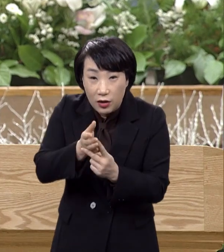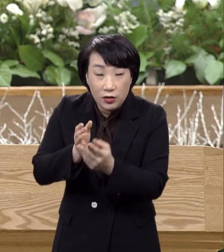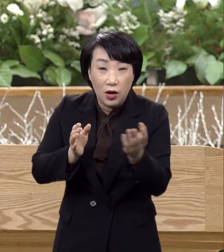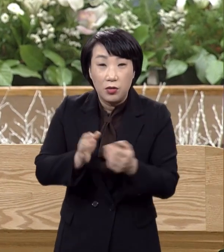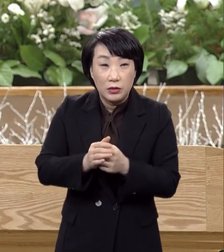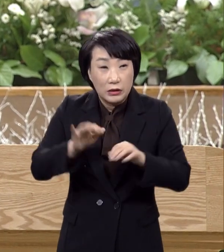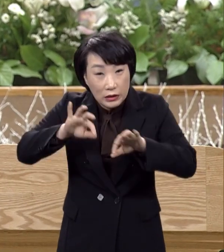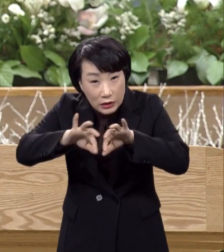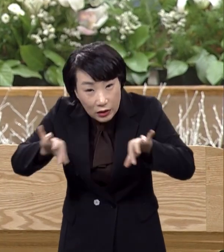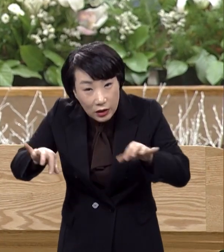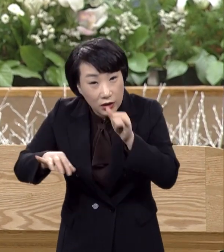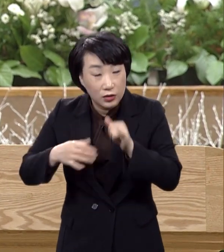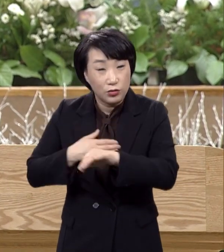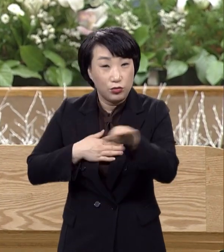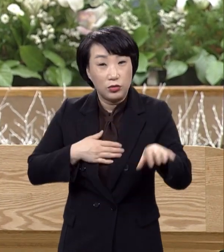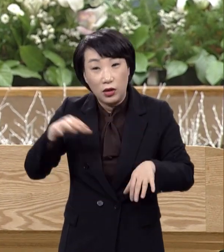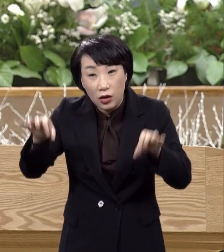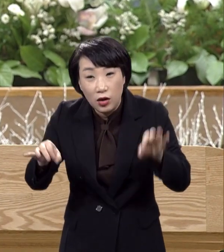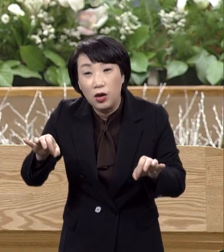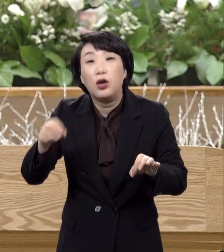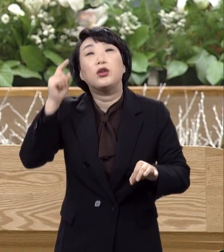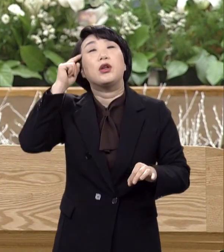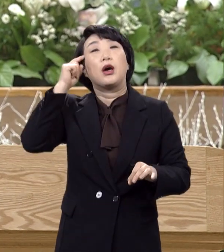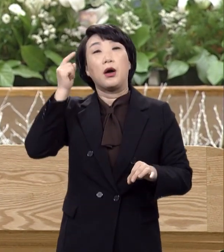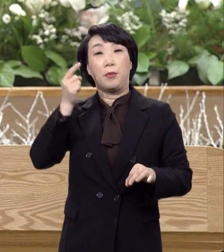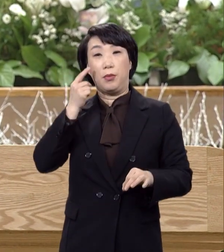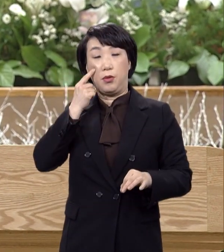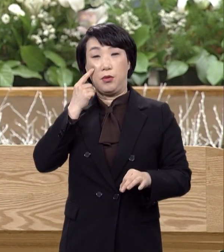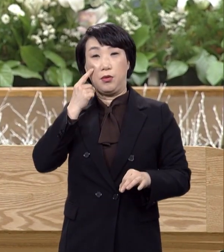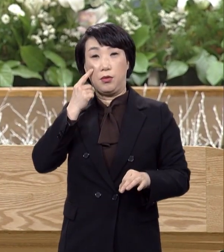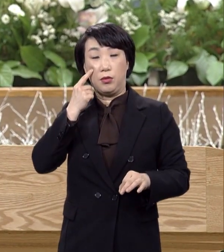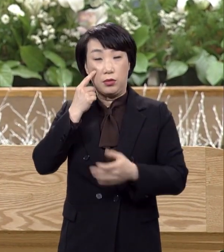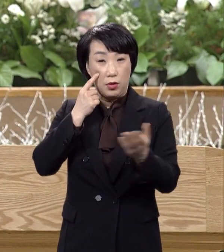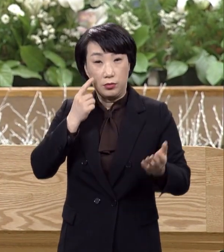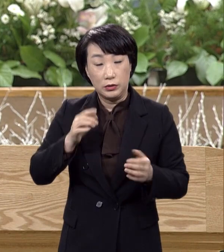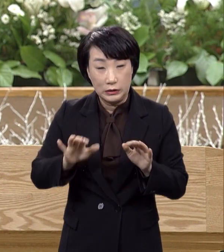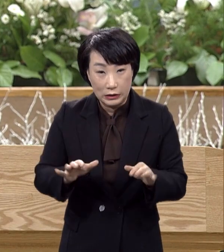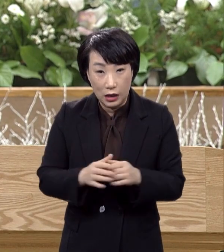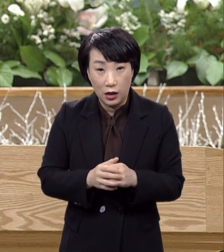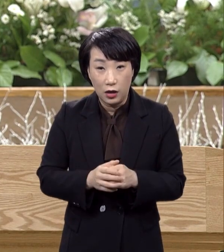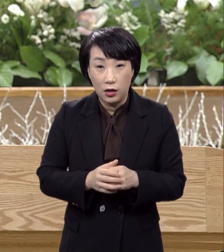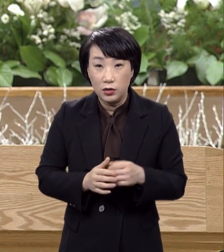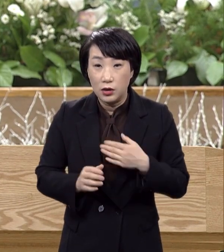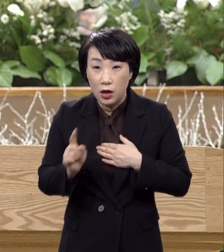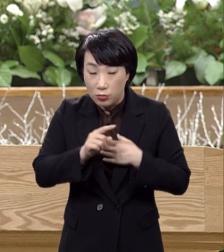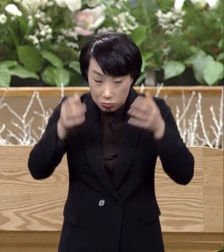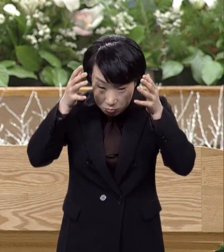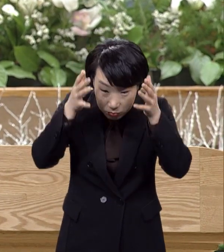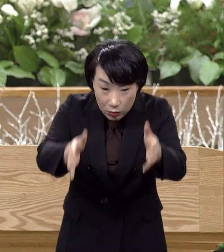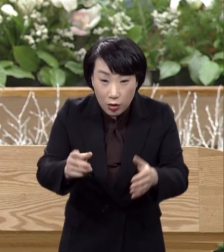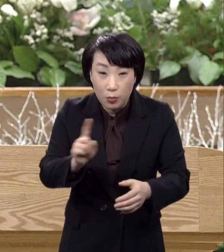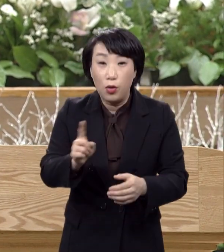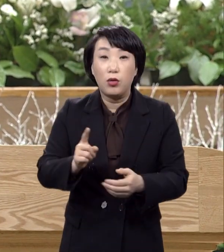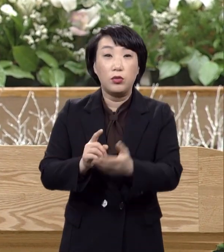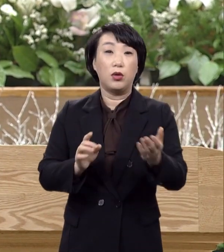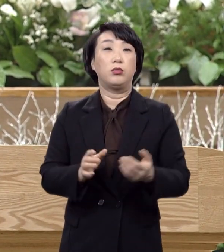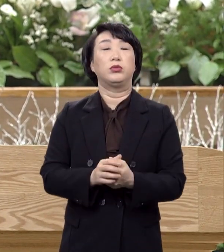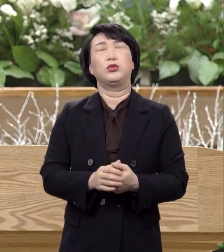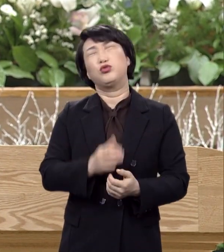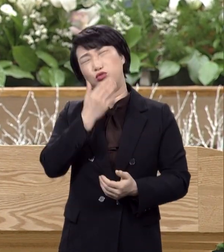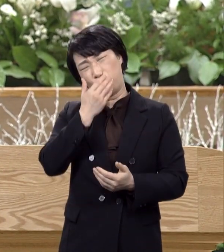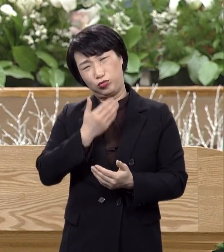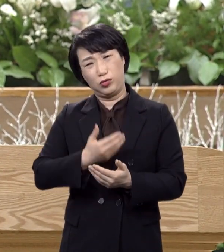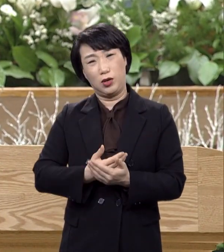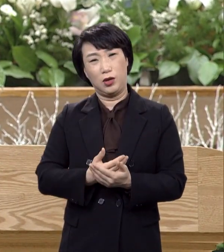것에 대해서 우리가 판단하며 생각하지 못하며 어디에 줄을 쓸 것이냐가